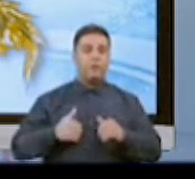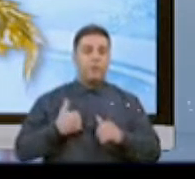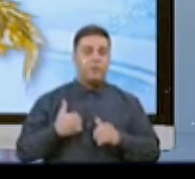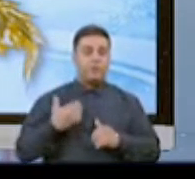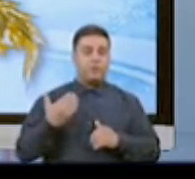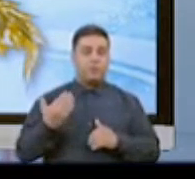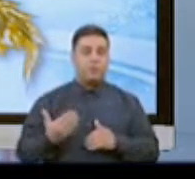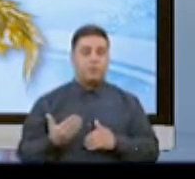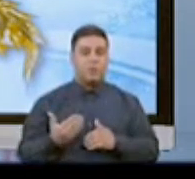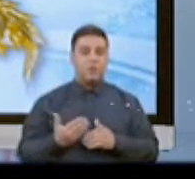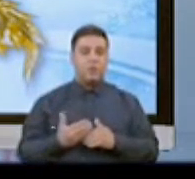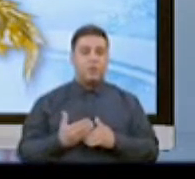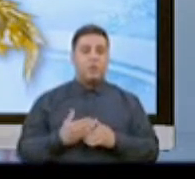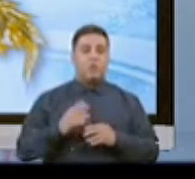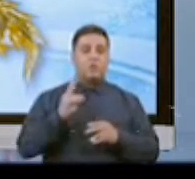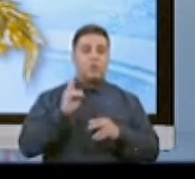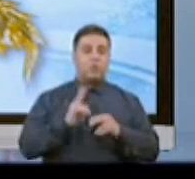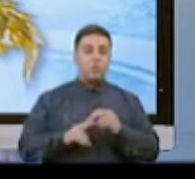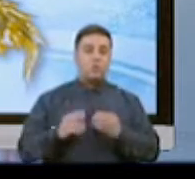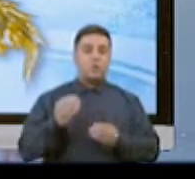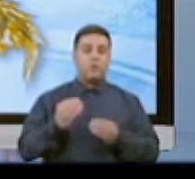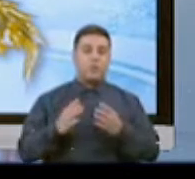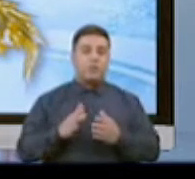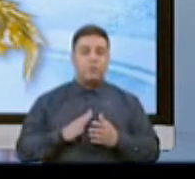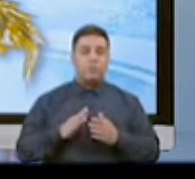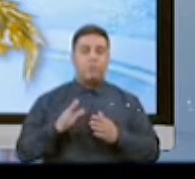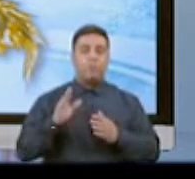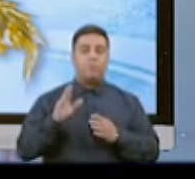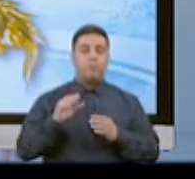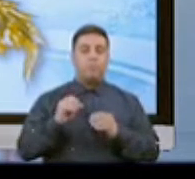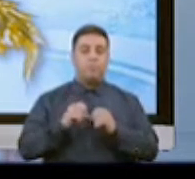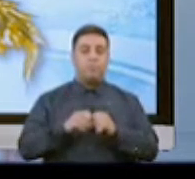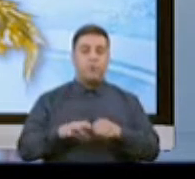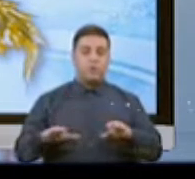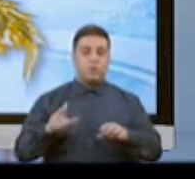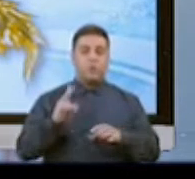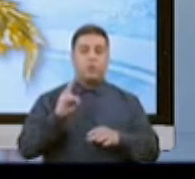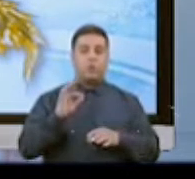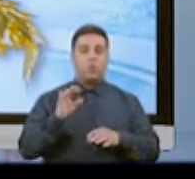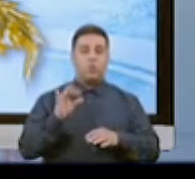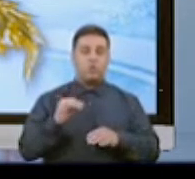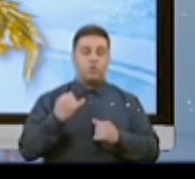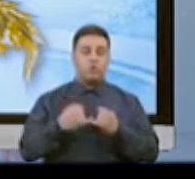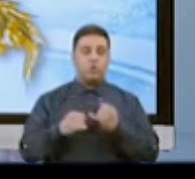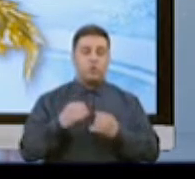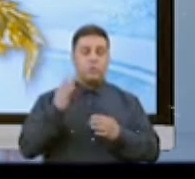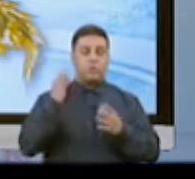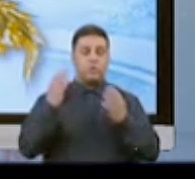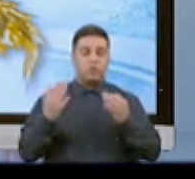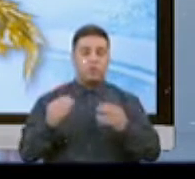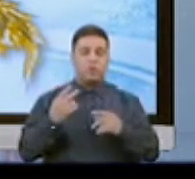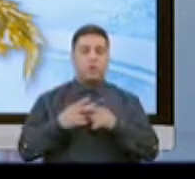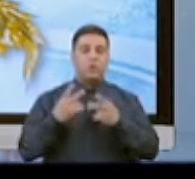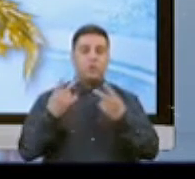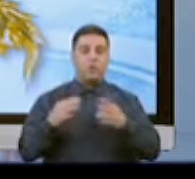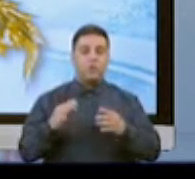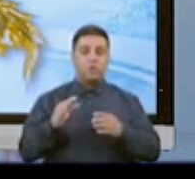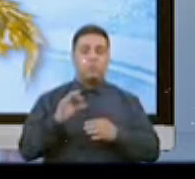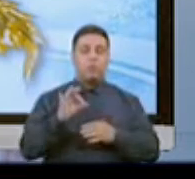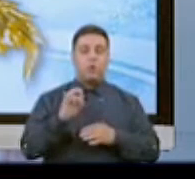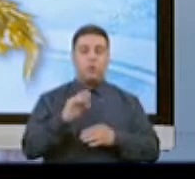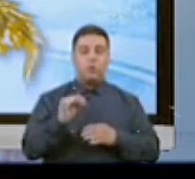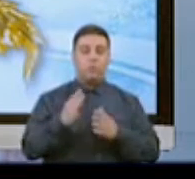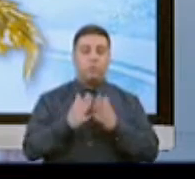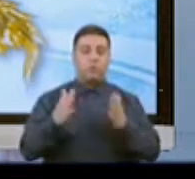хвастаются. Закончилась игра. Полетели на землю косы с желтыми сережками. Не нужны они больше